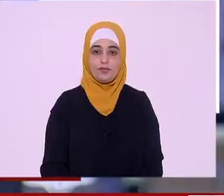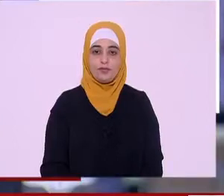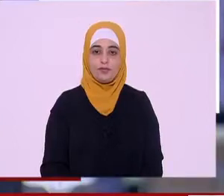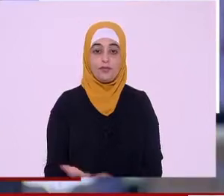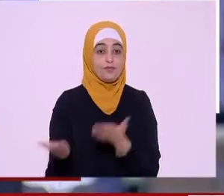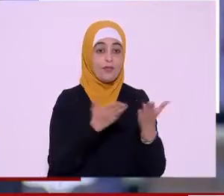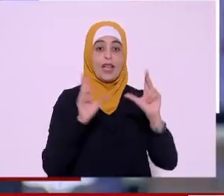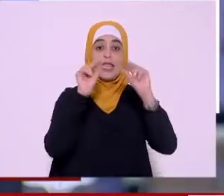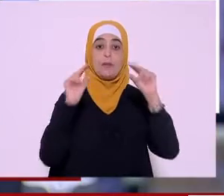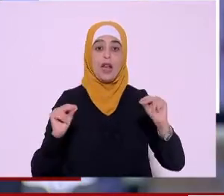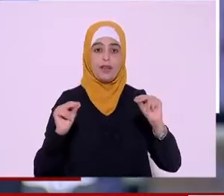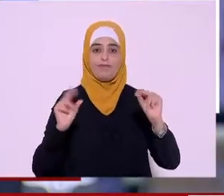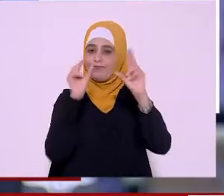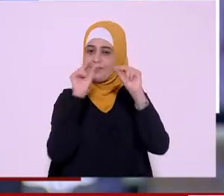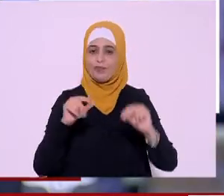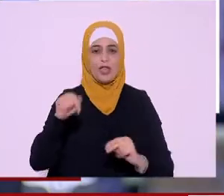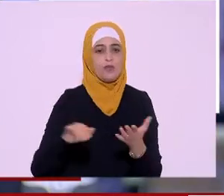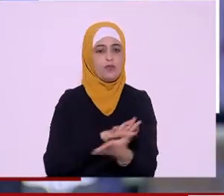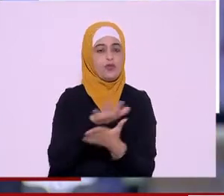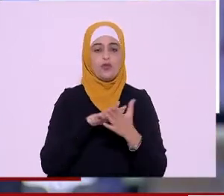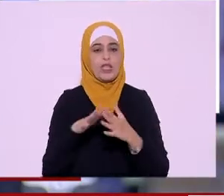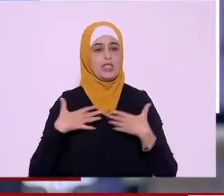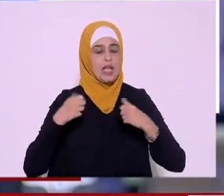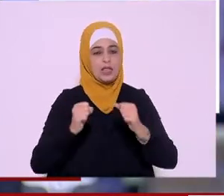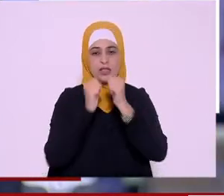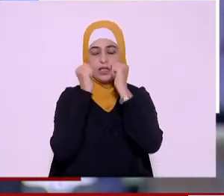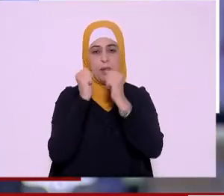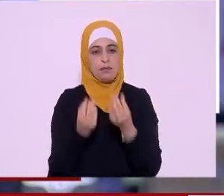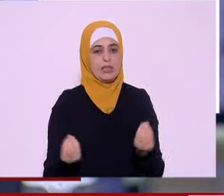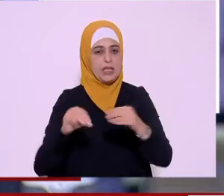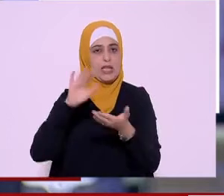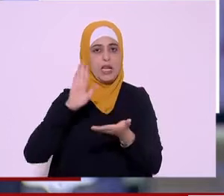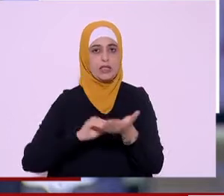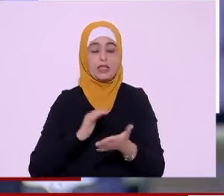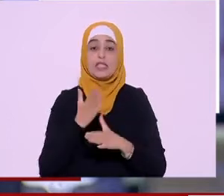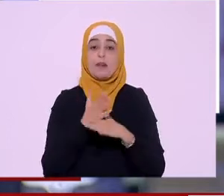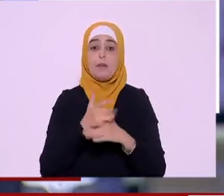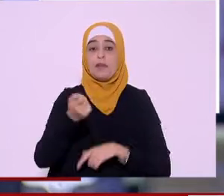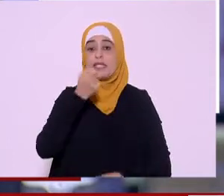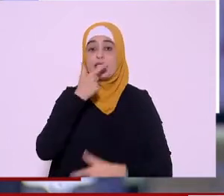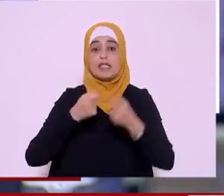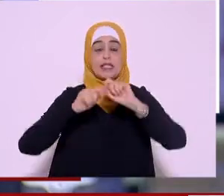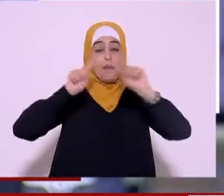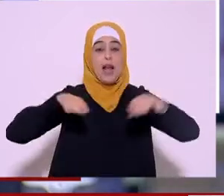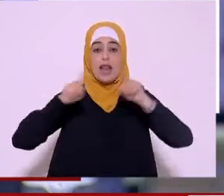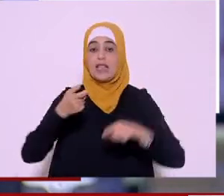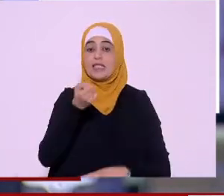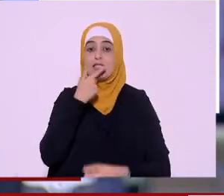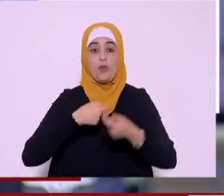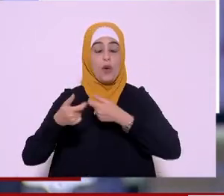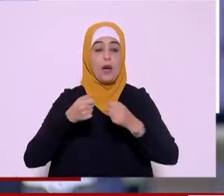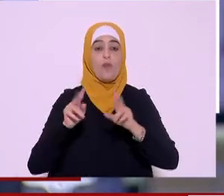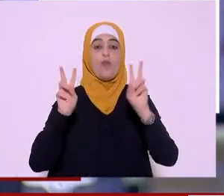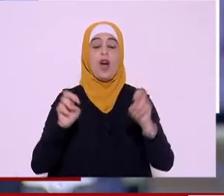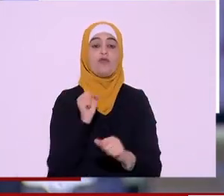إلى لبنان، حيث دخلت الأزمة الصحية في لبنان منعطفا دقيقا مع إضراب الصيدليات عن العمل بدءا من اليوم ولمدة